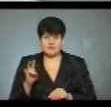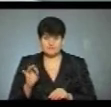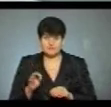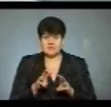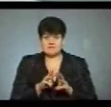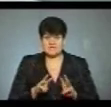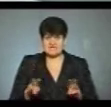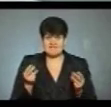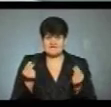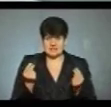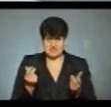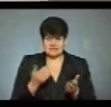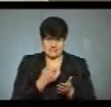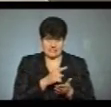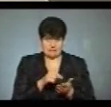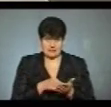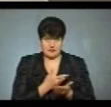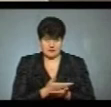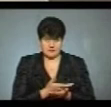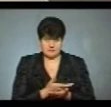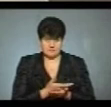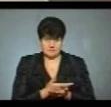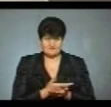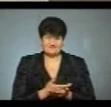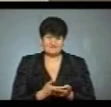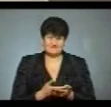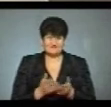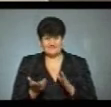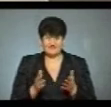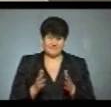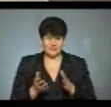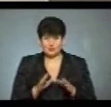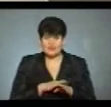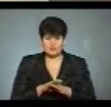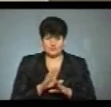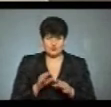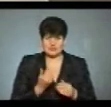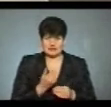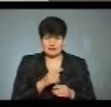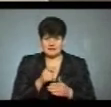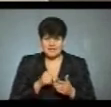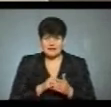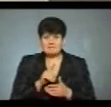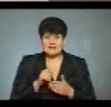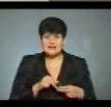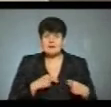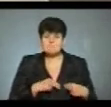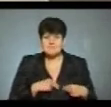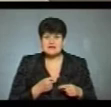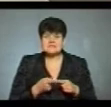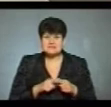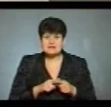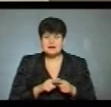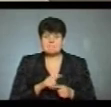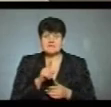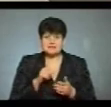міністра фінансів. Ну, побачимо. Їхні питання, так? Ну, в принципі, не конче це їхні питання. Питання праці – це питання